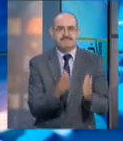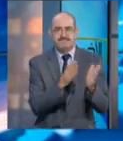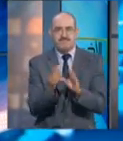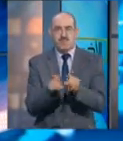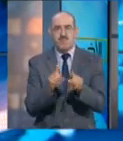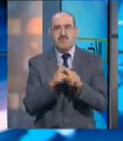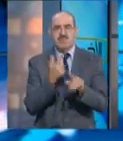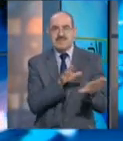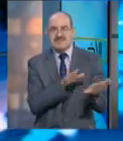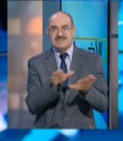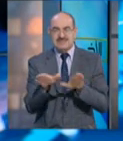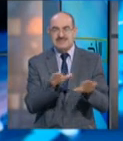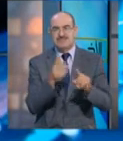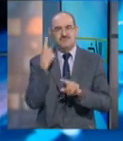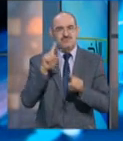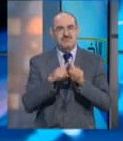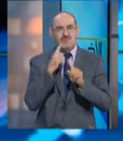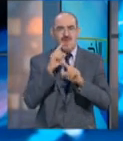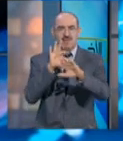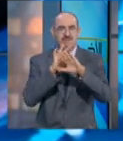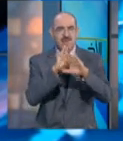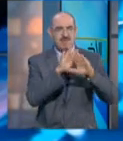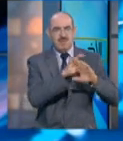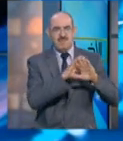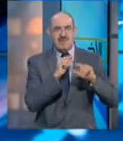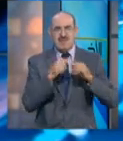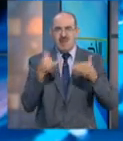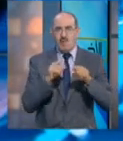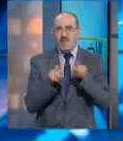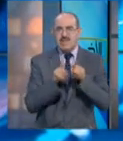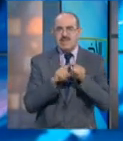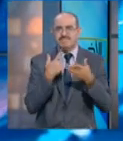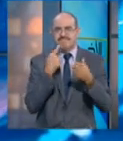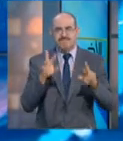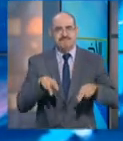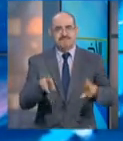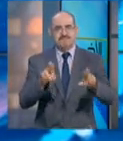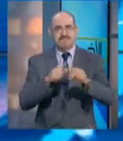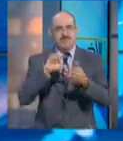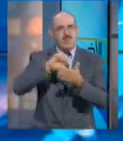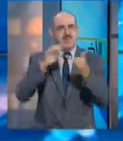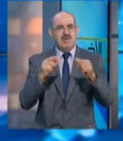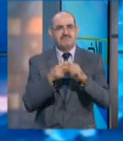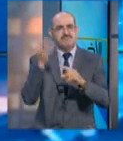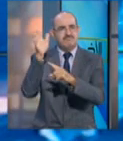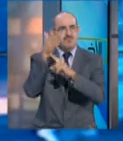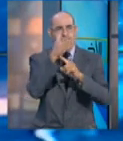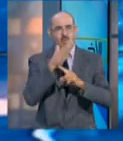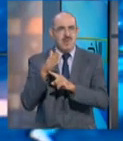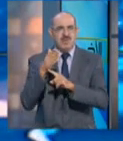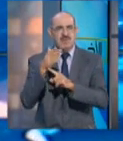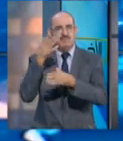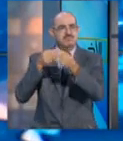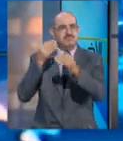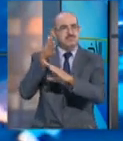وضمن الاستعدادات الجارية لاستقبال ضيوف الجزائر، توشحت شوارع العاصمة براية الدول